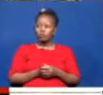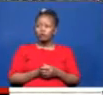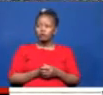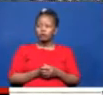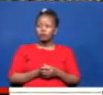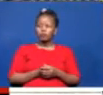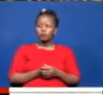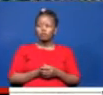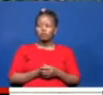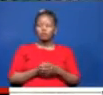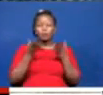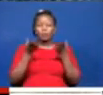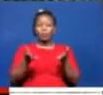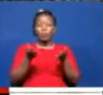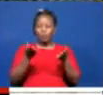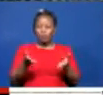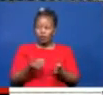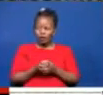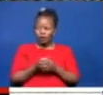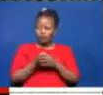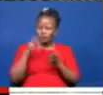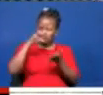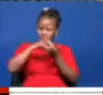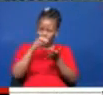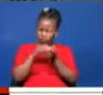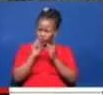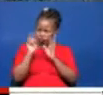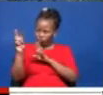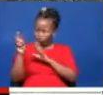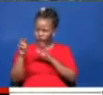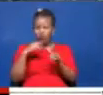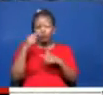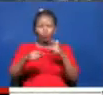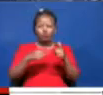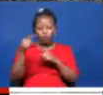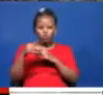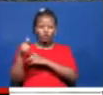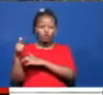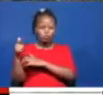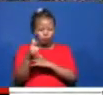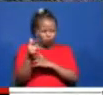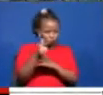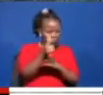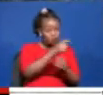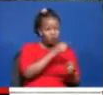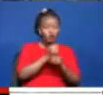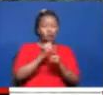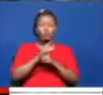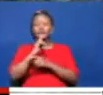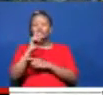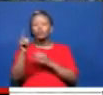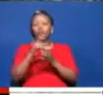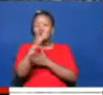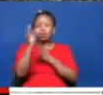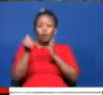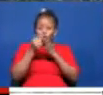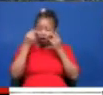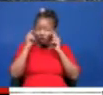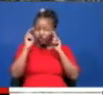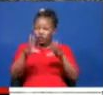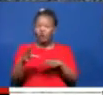Naam, Dorin, kama unavyoona hali ndio hii, na nitaendelea kufuatilia kwa kina kuhakikisha kwamba watazamaji wetu hawapitwi na